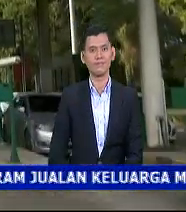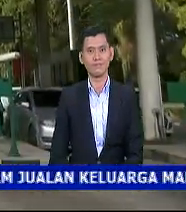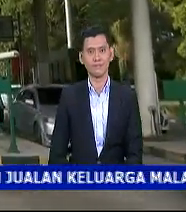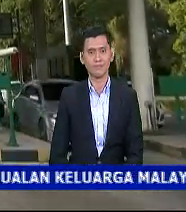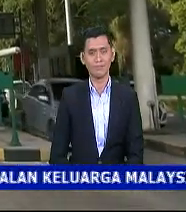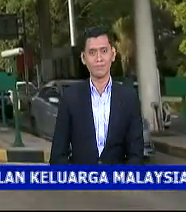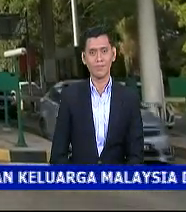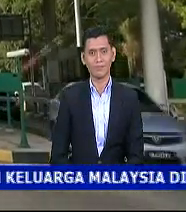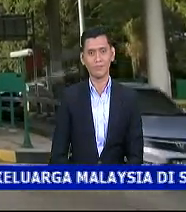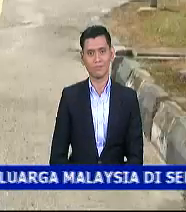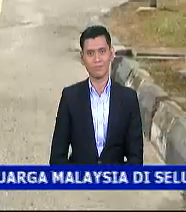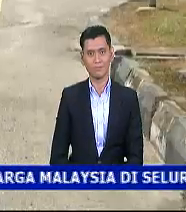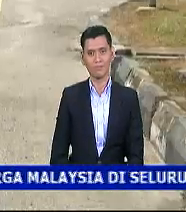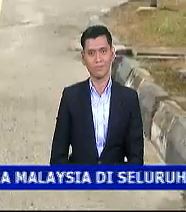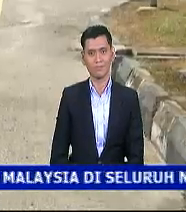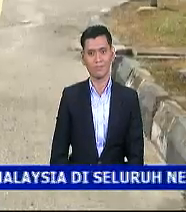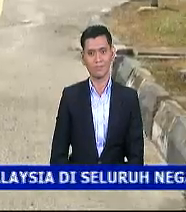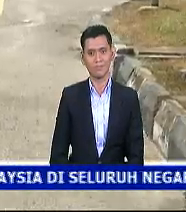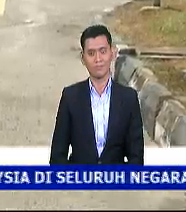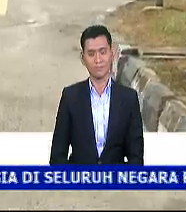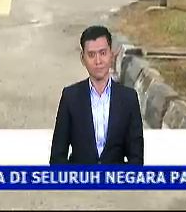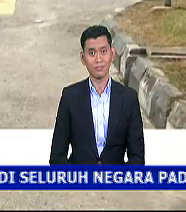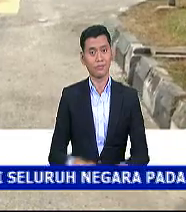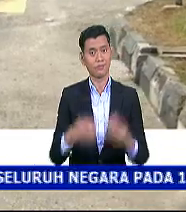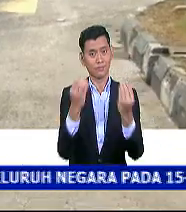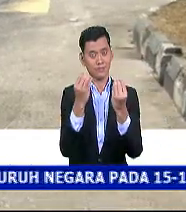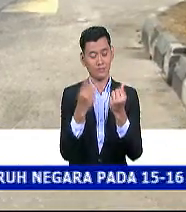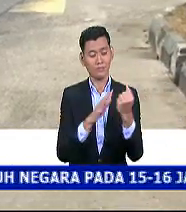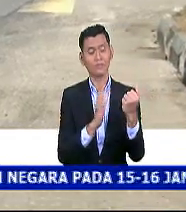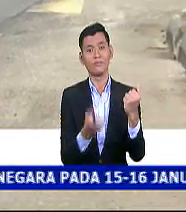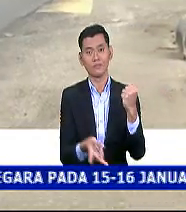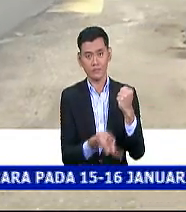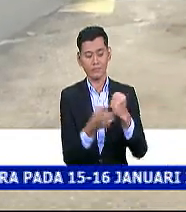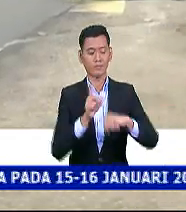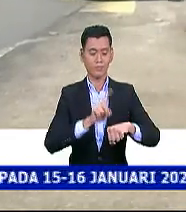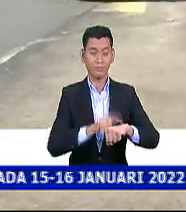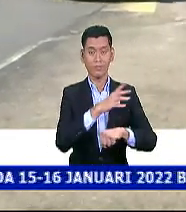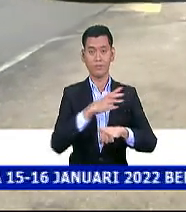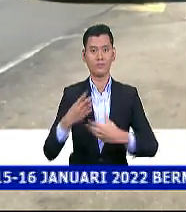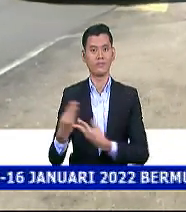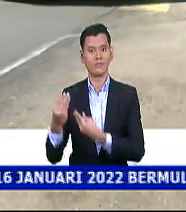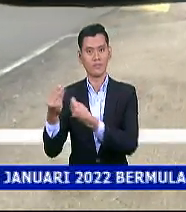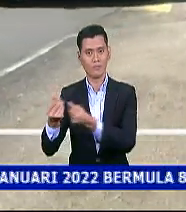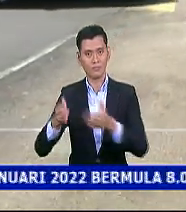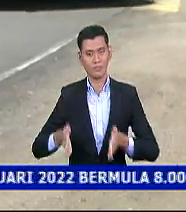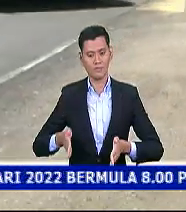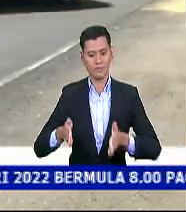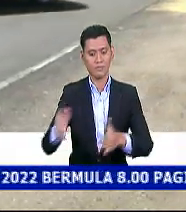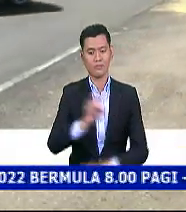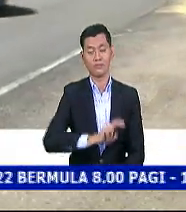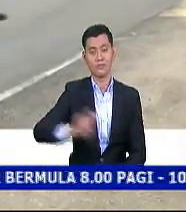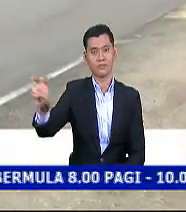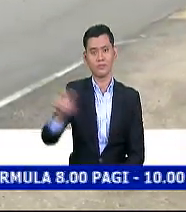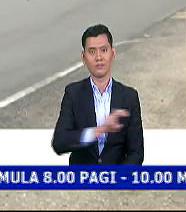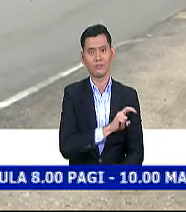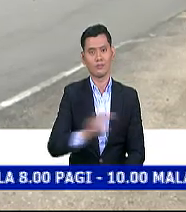Lebuh Raya di negara ini lah. Menjimatkan masa dan melancarkan perjalanan trafik. Itu antara